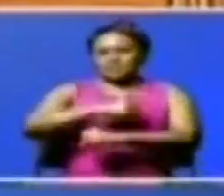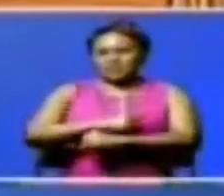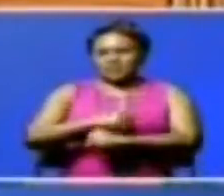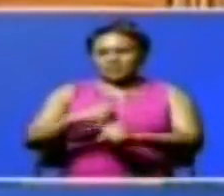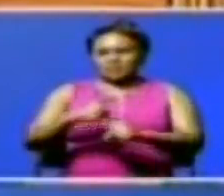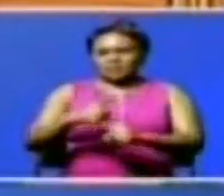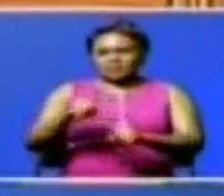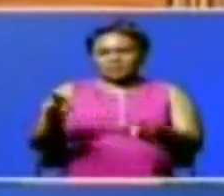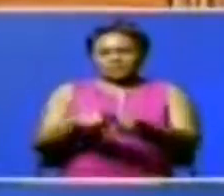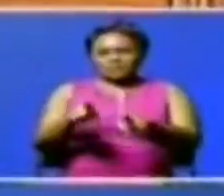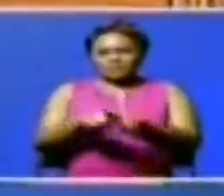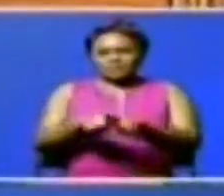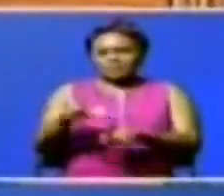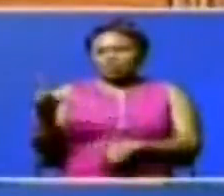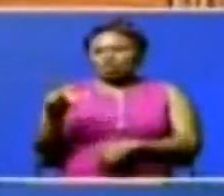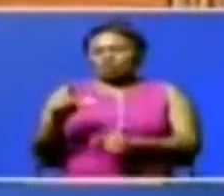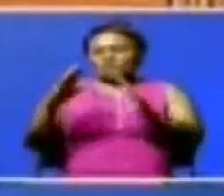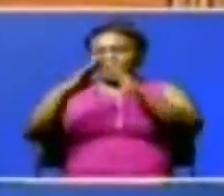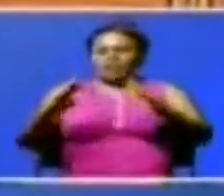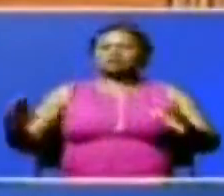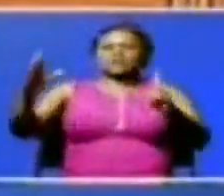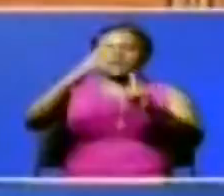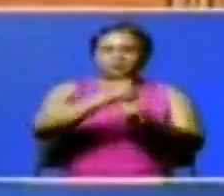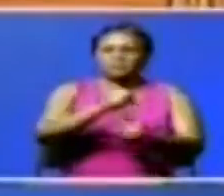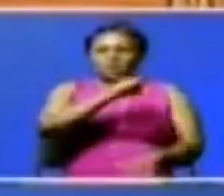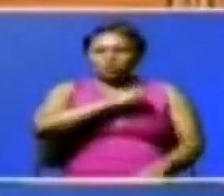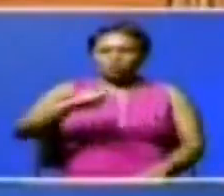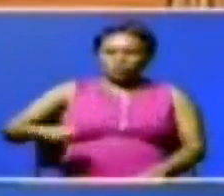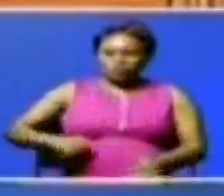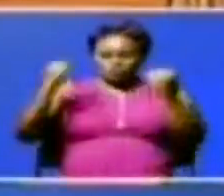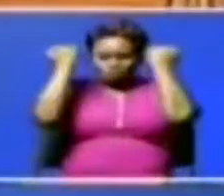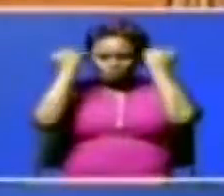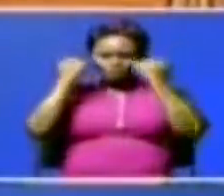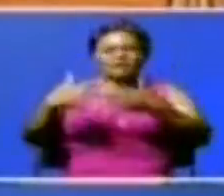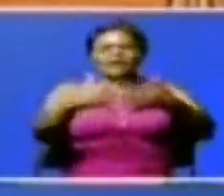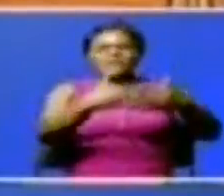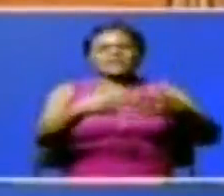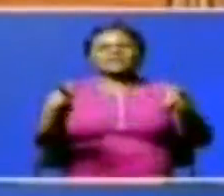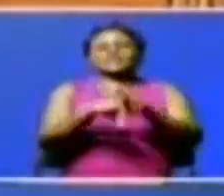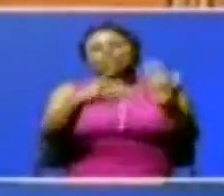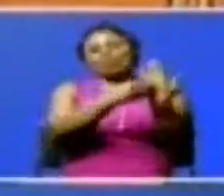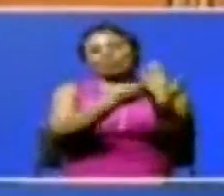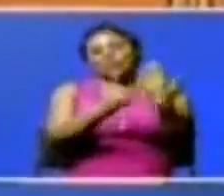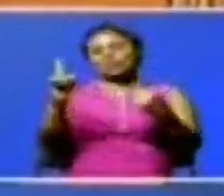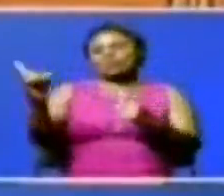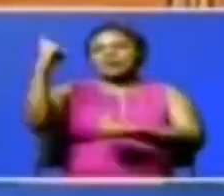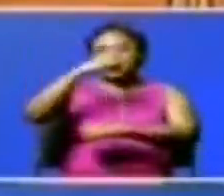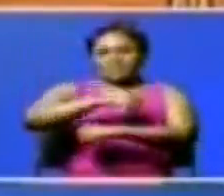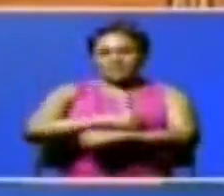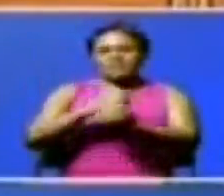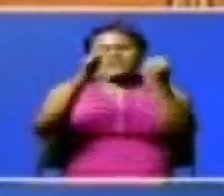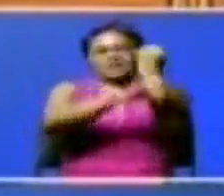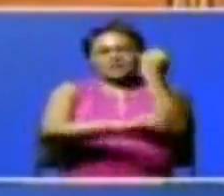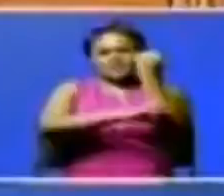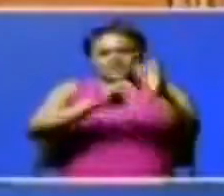achieve the House of Lords in England. And we will achieve the Supreme Court of America one day. This country will get